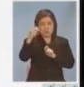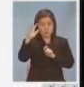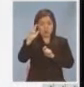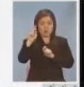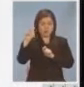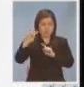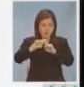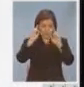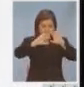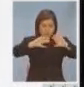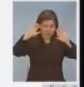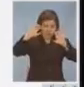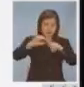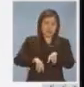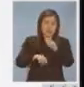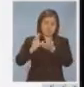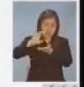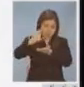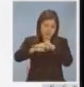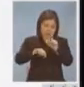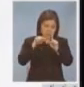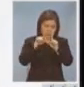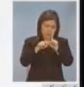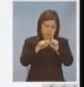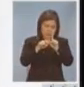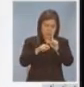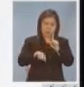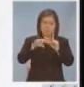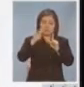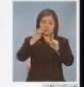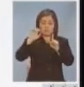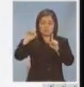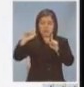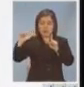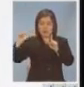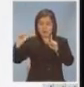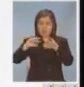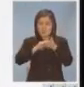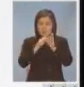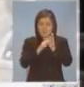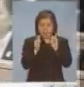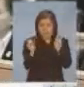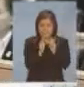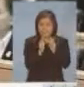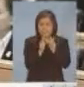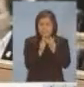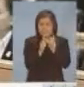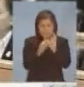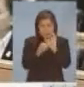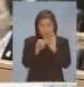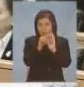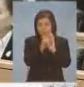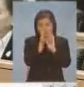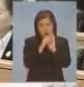ลตั้งงบประมาณไว้เพียง 1.7 แสนล้านบาทนั่นหมายความว่าไงคะหมายความว่าทำไม่ตลอดสายค่ะทำจริงๆก็เพียงแ